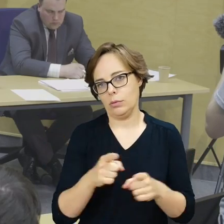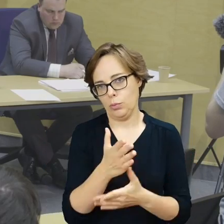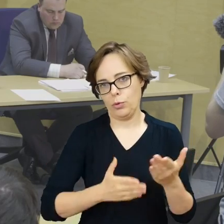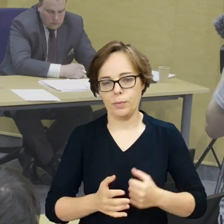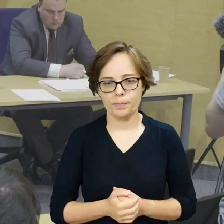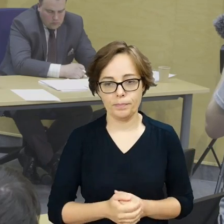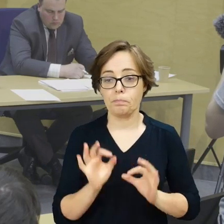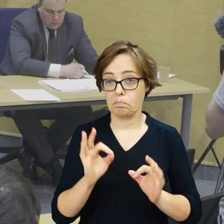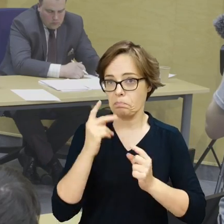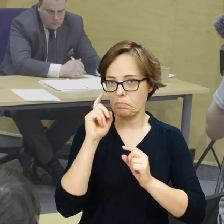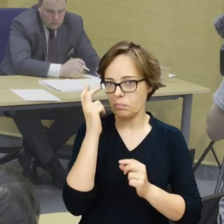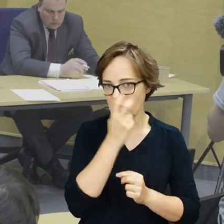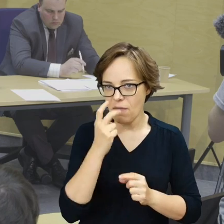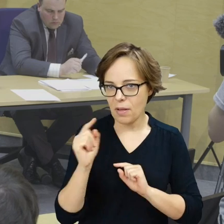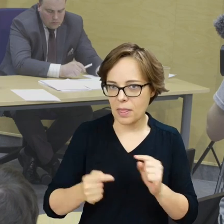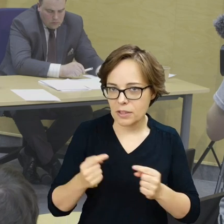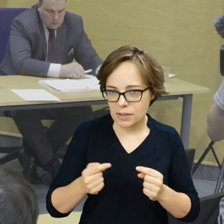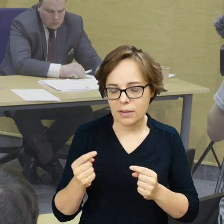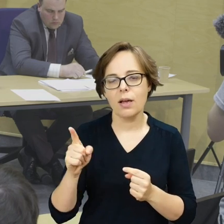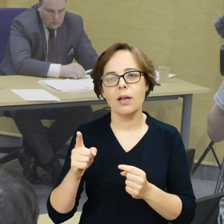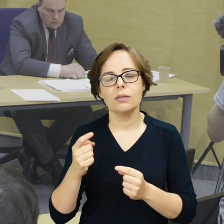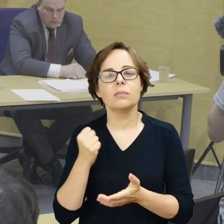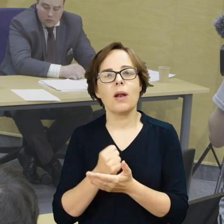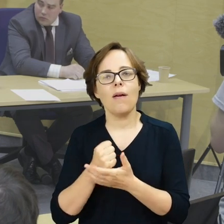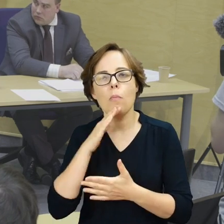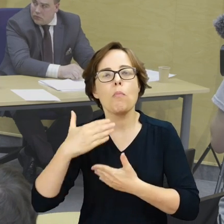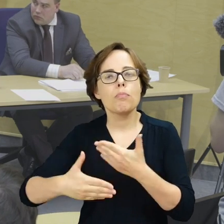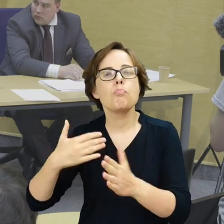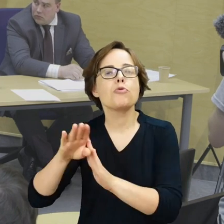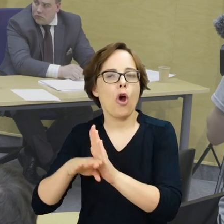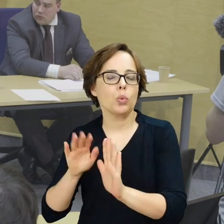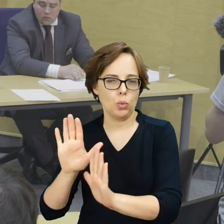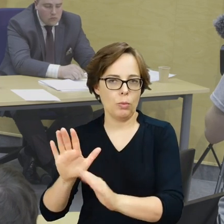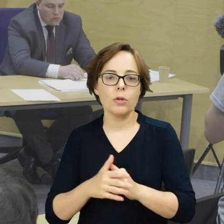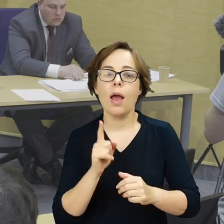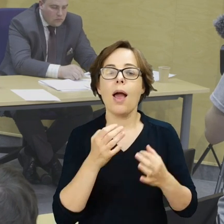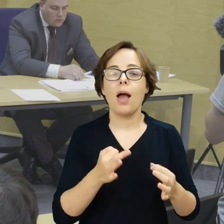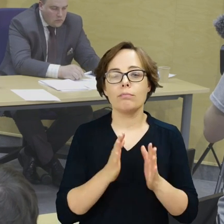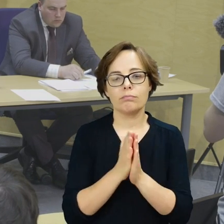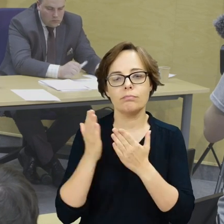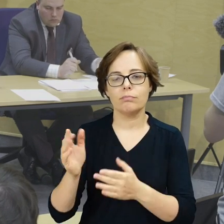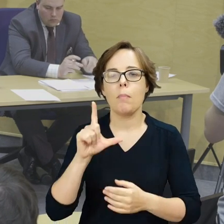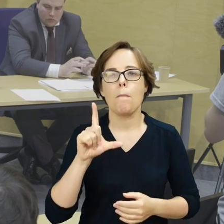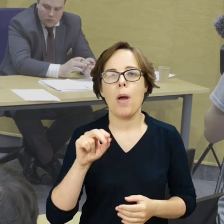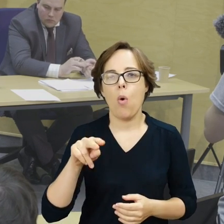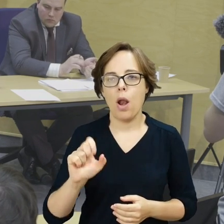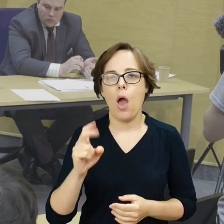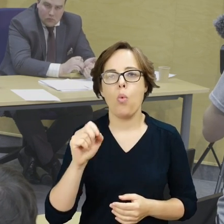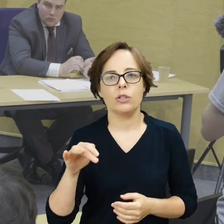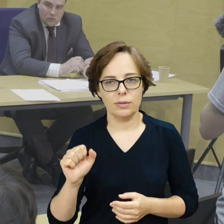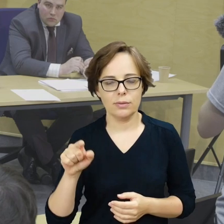szczegóły proceduralne. Teraz pozwolę sobie przekazać głos Pauli Kłucińskiej z sieci obywatelskiej Watchdog Polska,